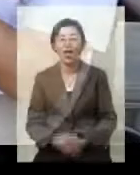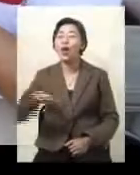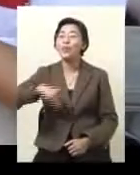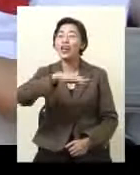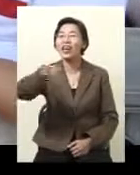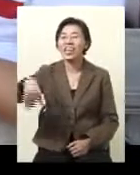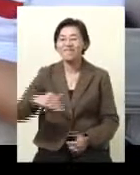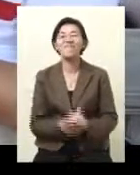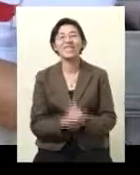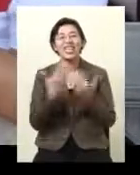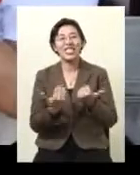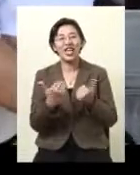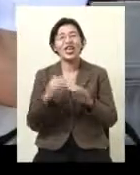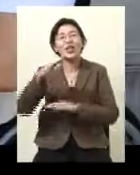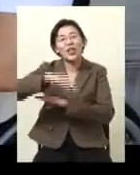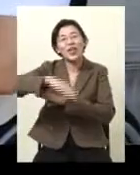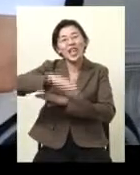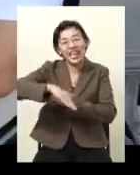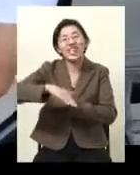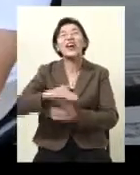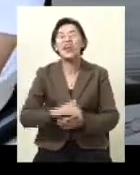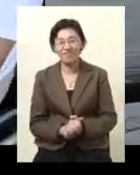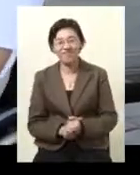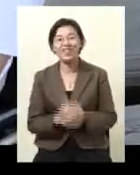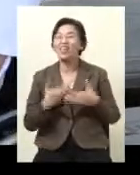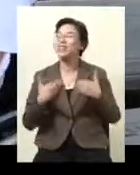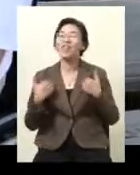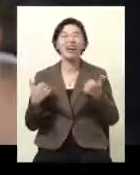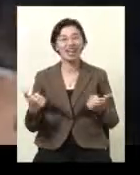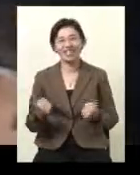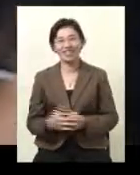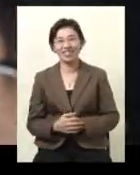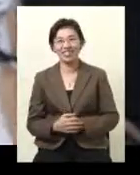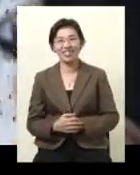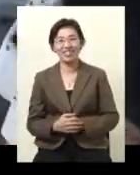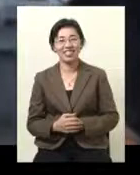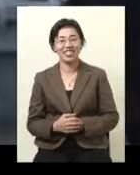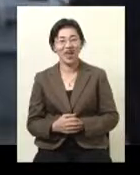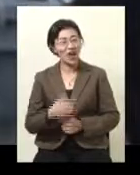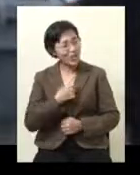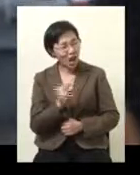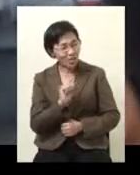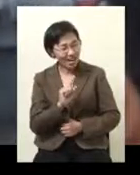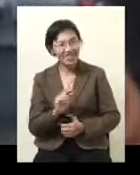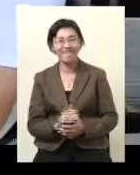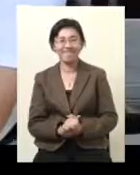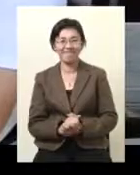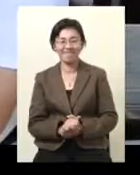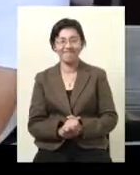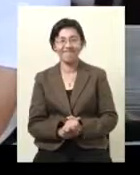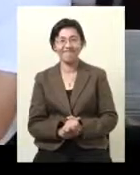ครับคุณผู้ชมครับตอนนี้ก็เป็นช่วงเย็นๆที่เวเนเซียสบายๆ ครับผมน้องโบเป็นไงบ้างชอบอะไรบ้างไหม